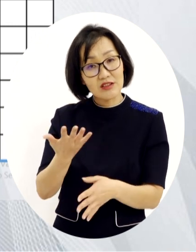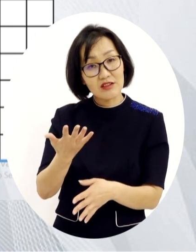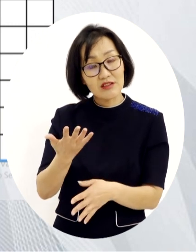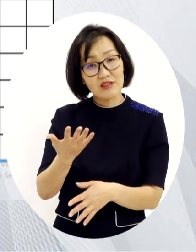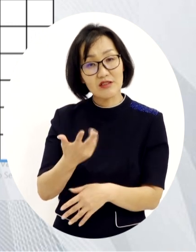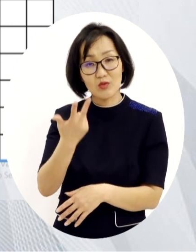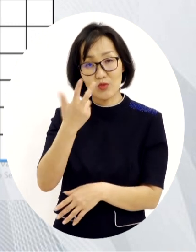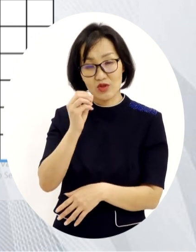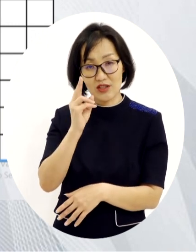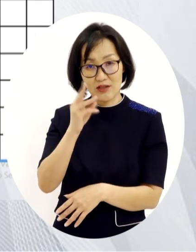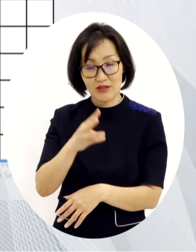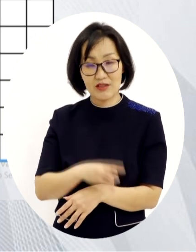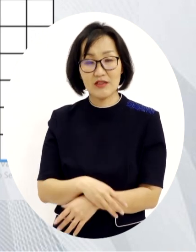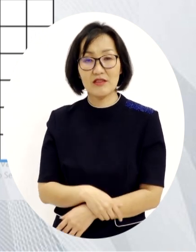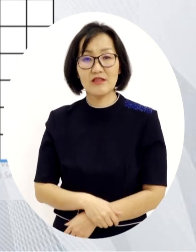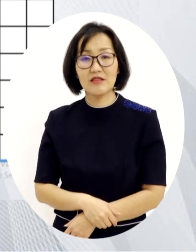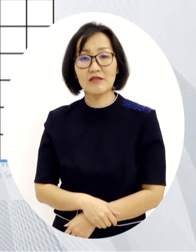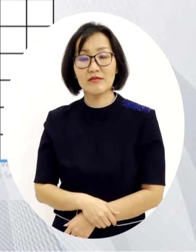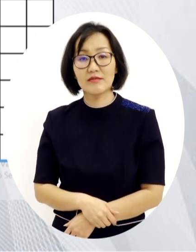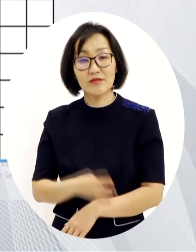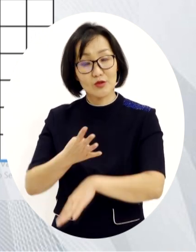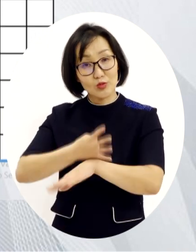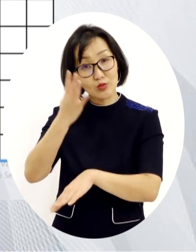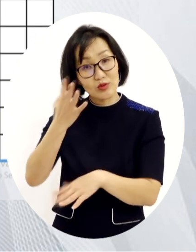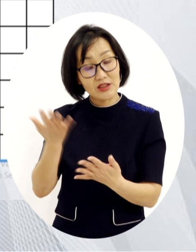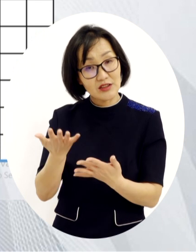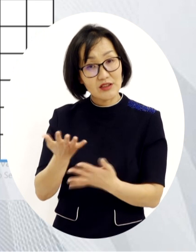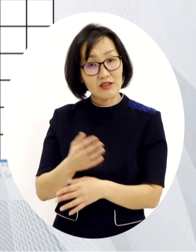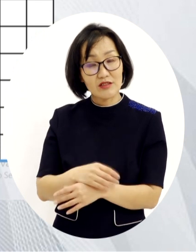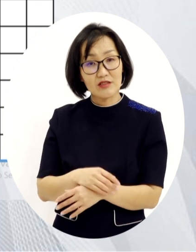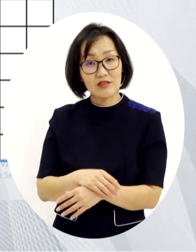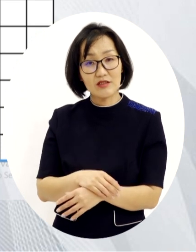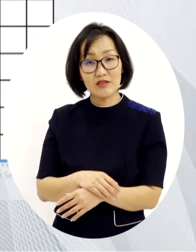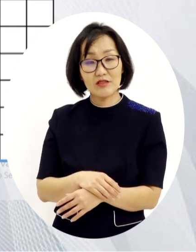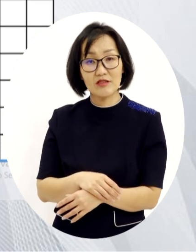3 цагт 30 км. 4 цагт